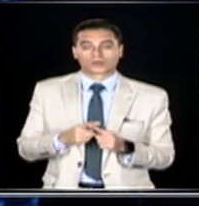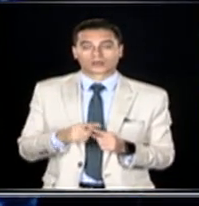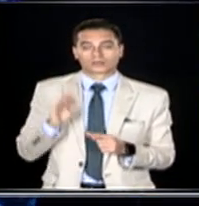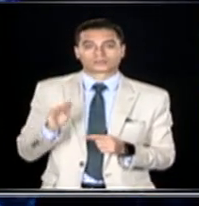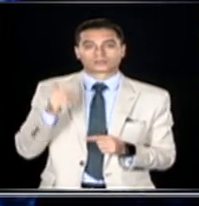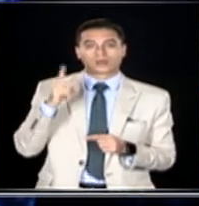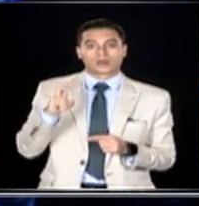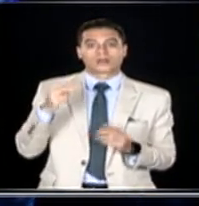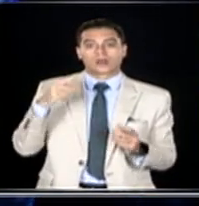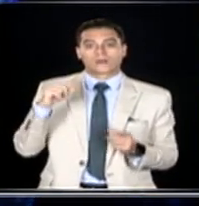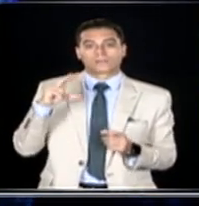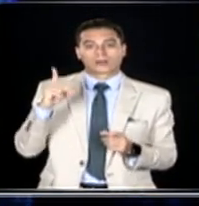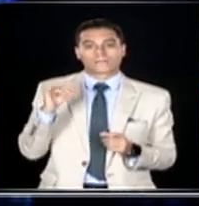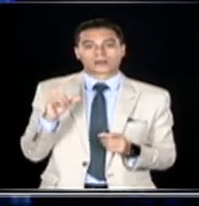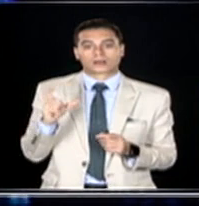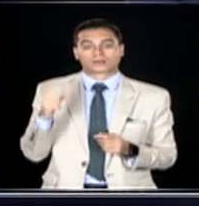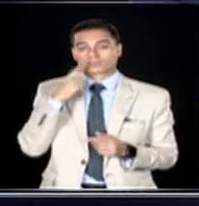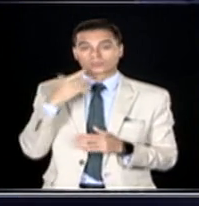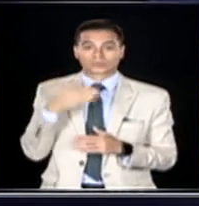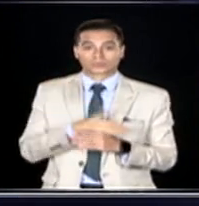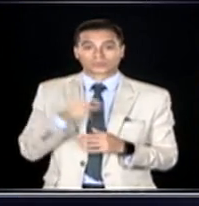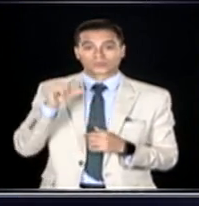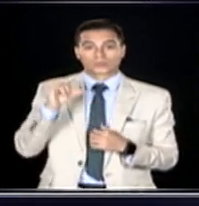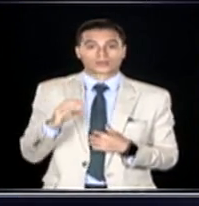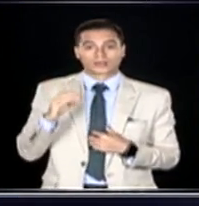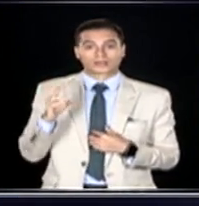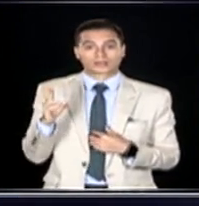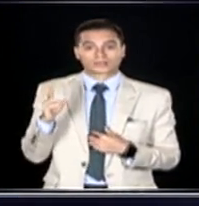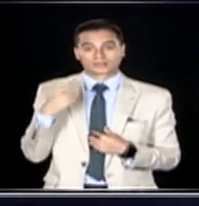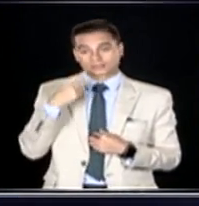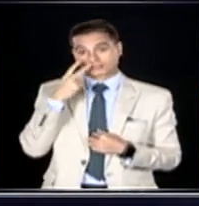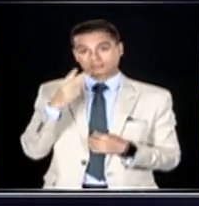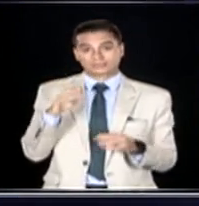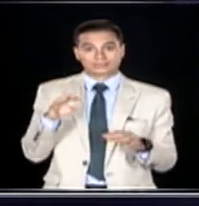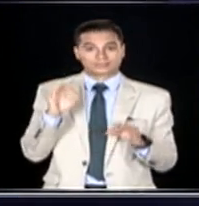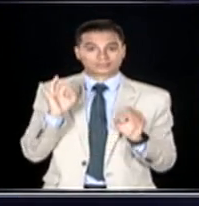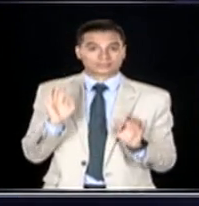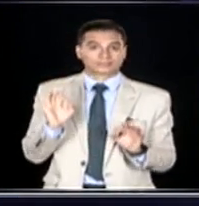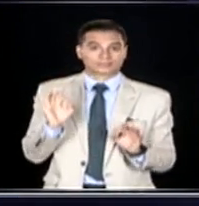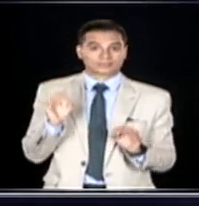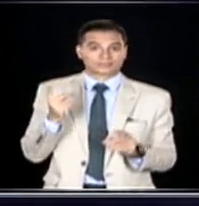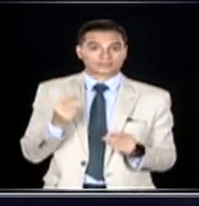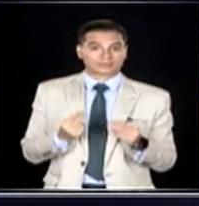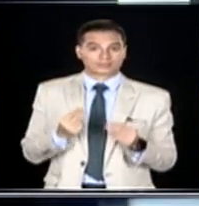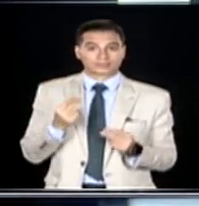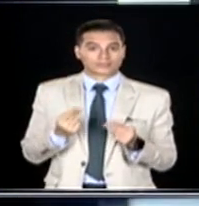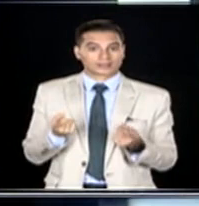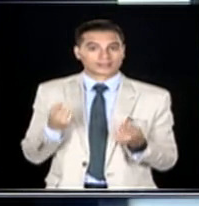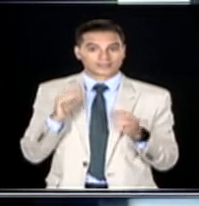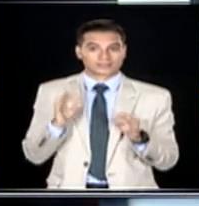سارة عبد الرحمن؟ ويجز. ويجز دي الحقيقة بالنسبة لي إجابة